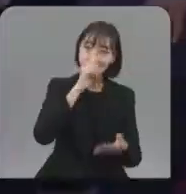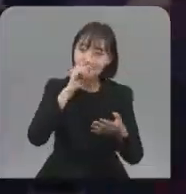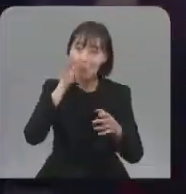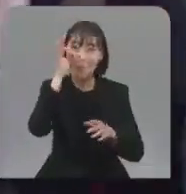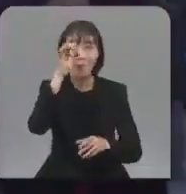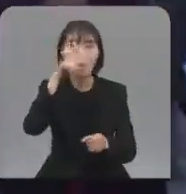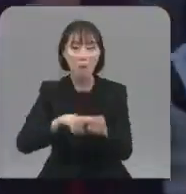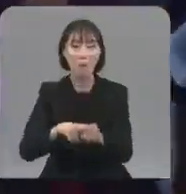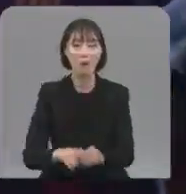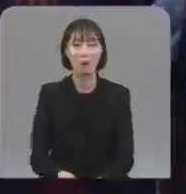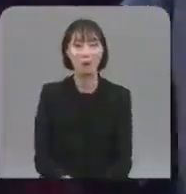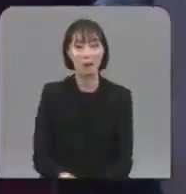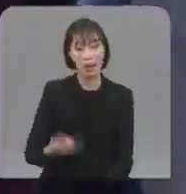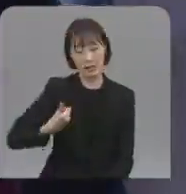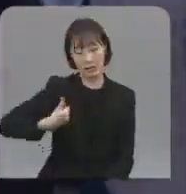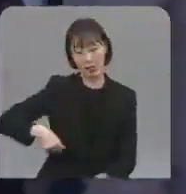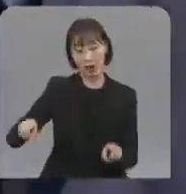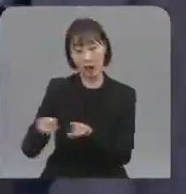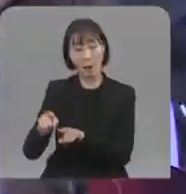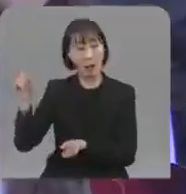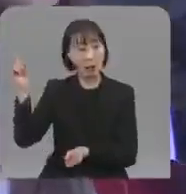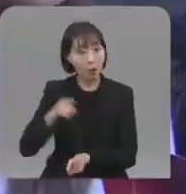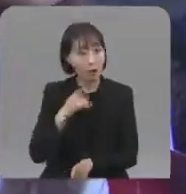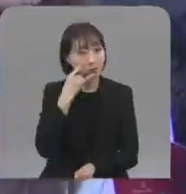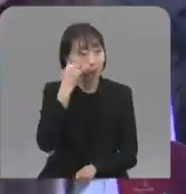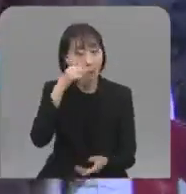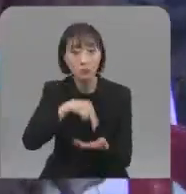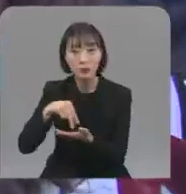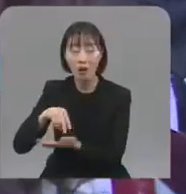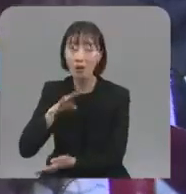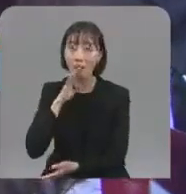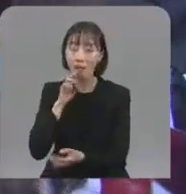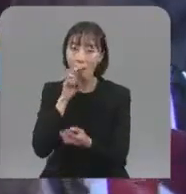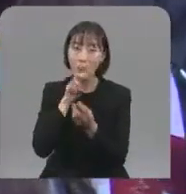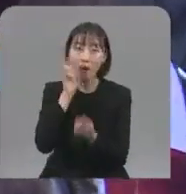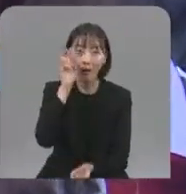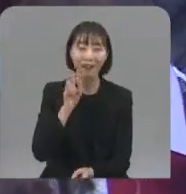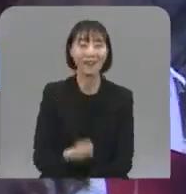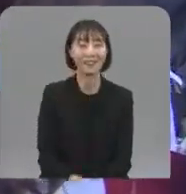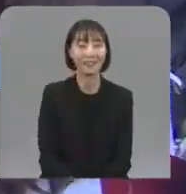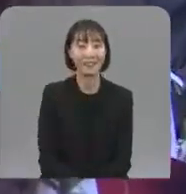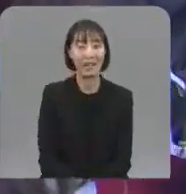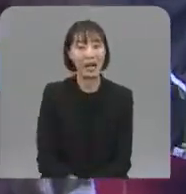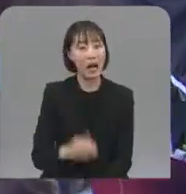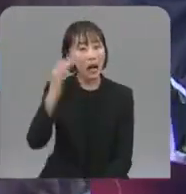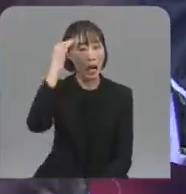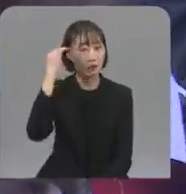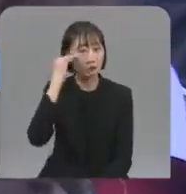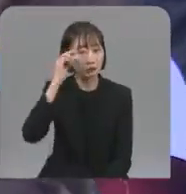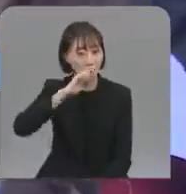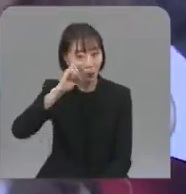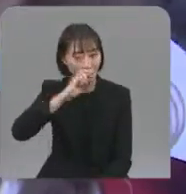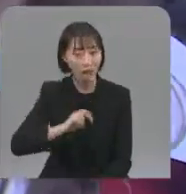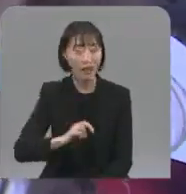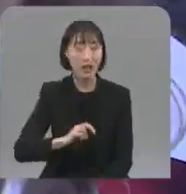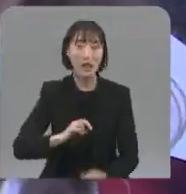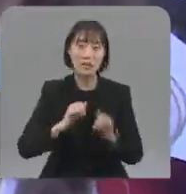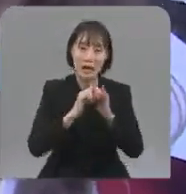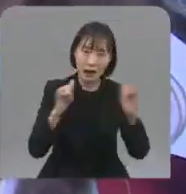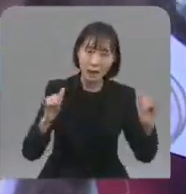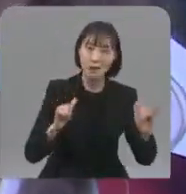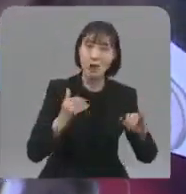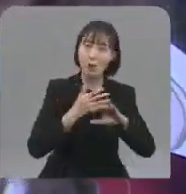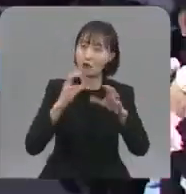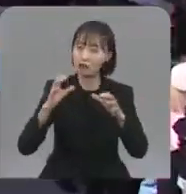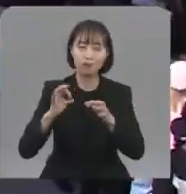d'attente s'est formée les très nombreux jeunes sont venus de toute l'Europe pour rencontrer des idoles Sud coréennes des fans espagnols